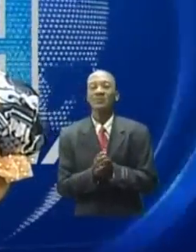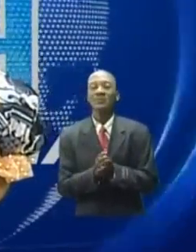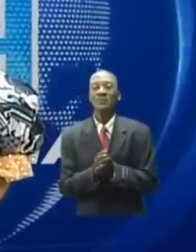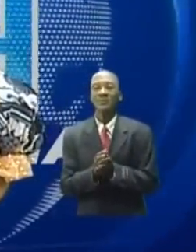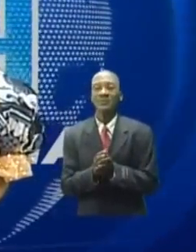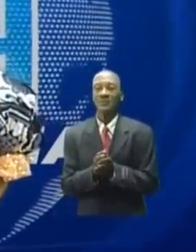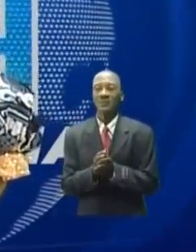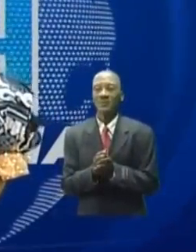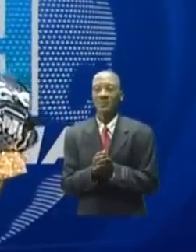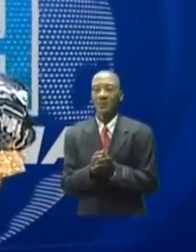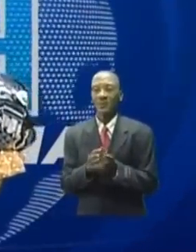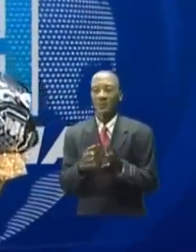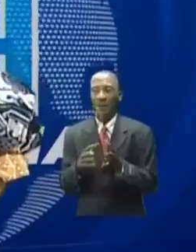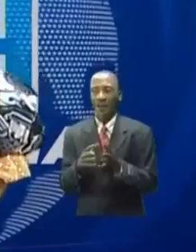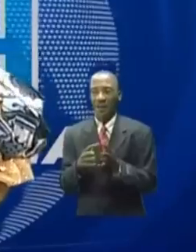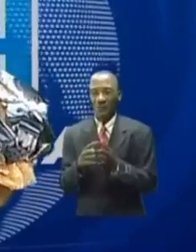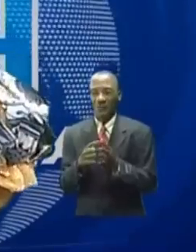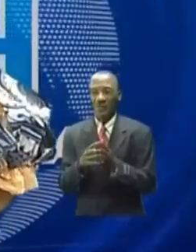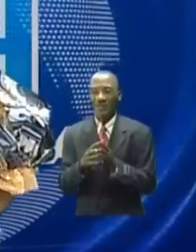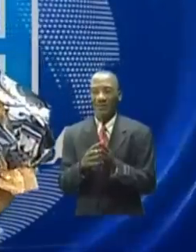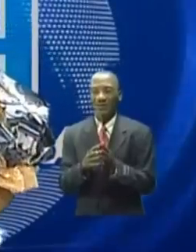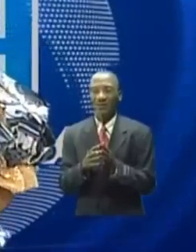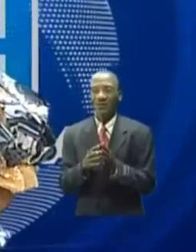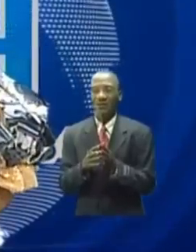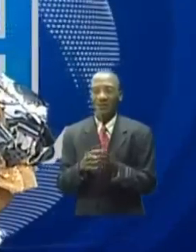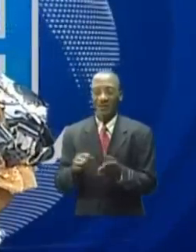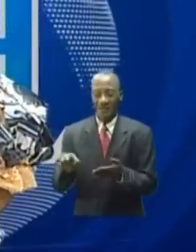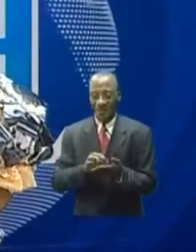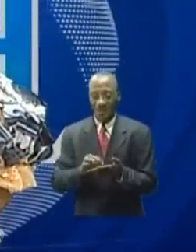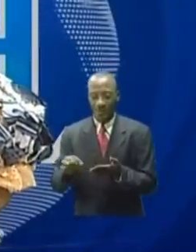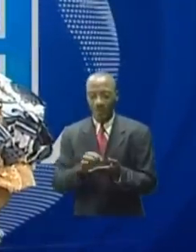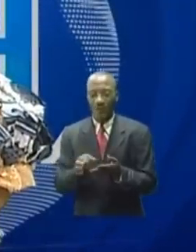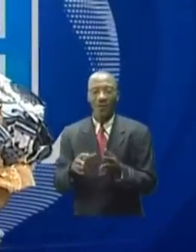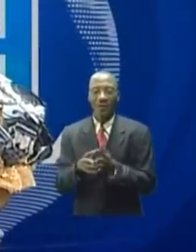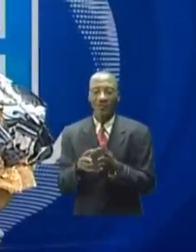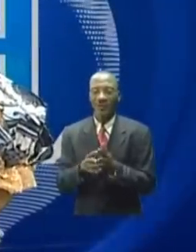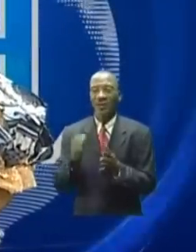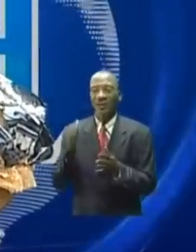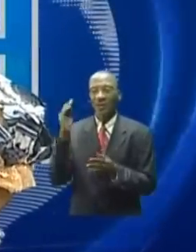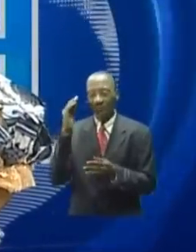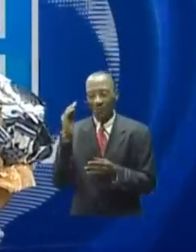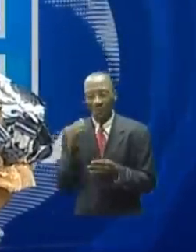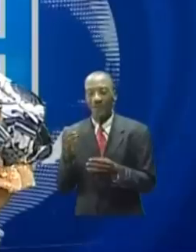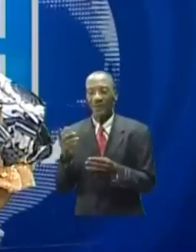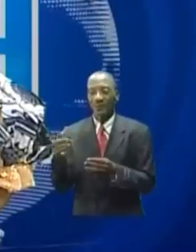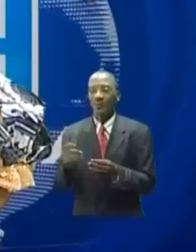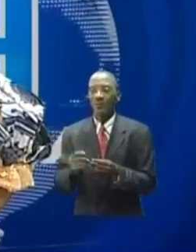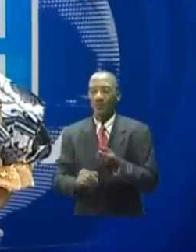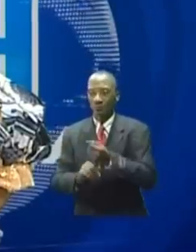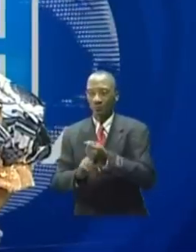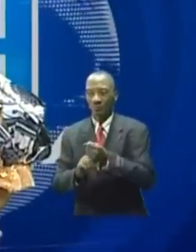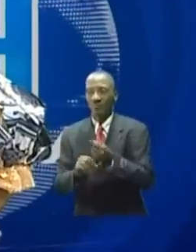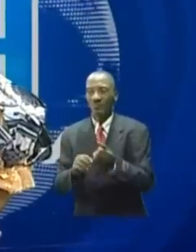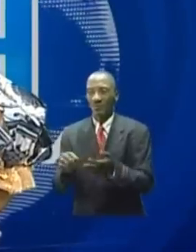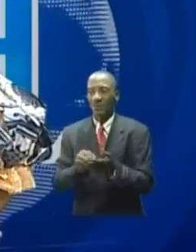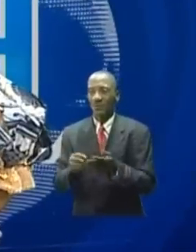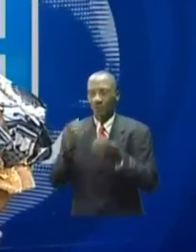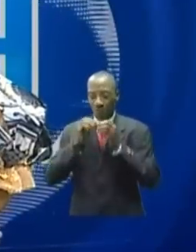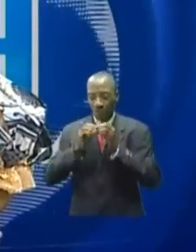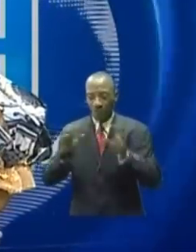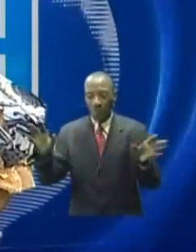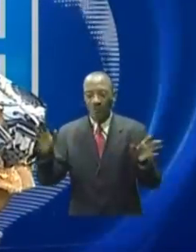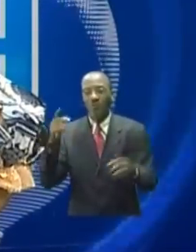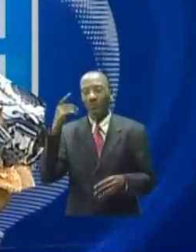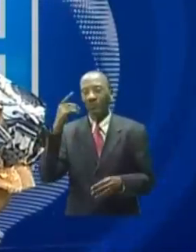concernés de l'excuser pour ce désagrément, indépendamment de sa bonne volonté. Elle les rassure du rétablissement de